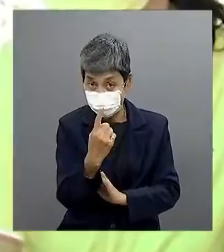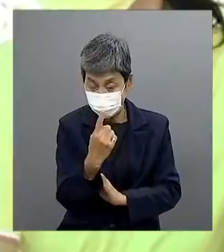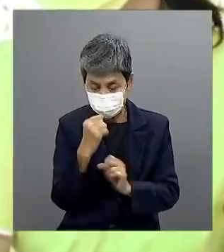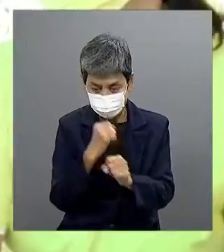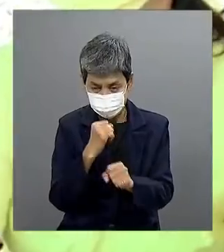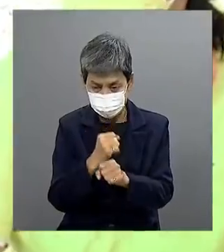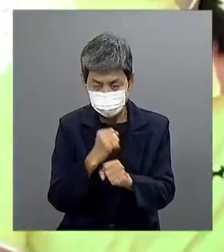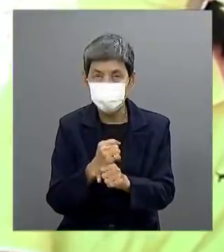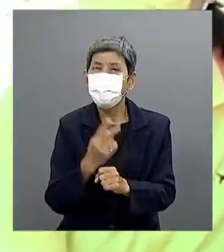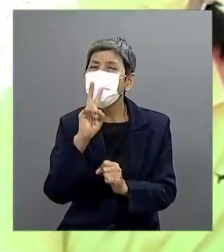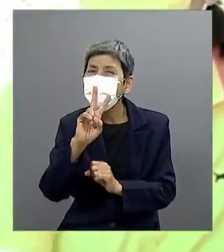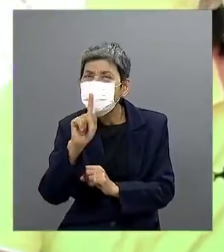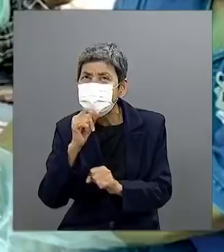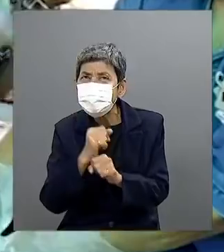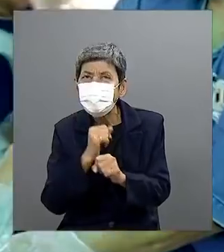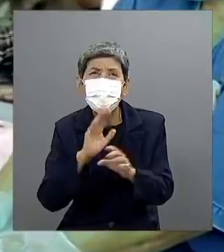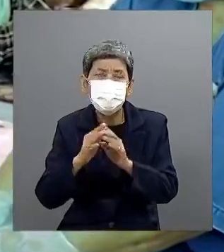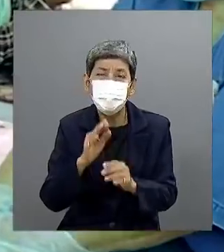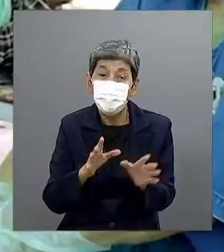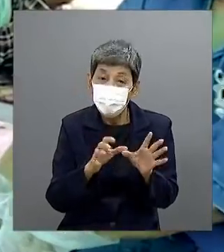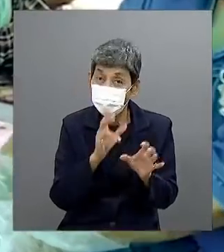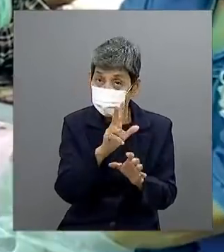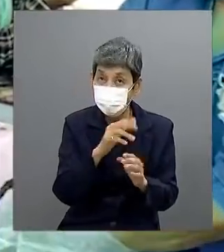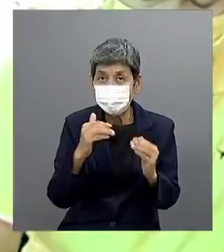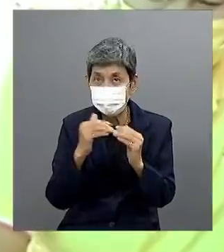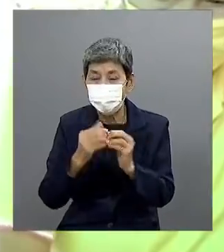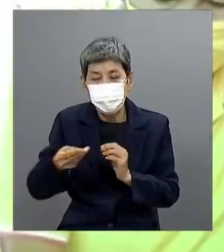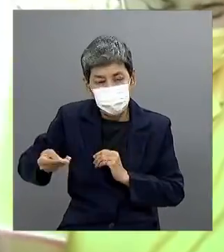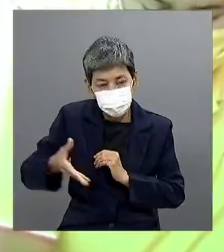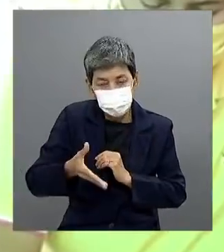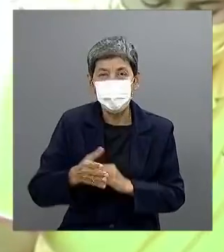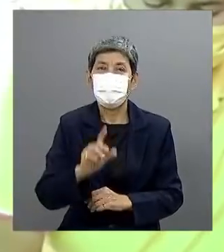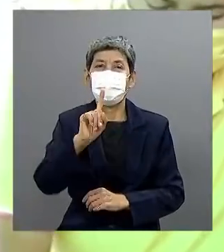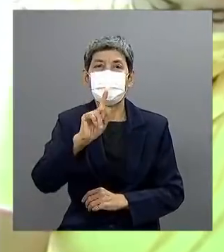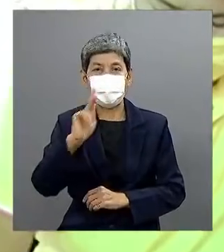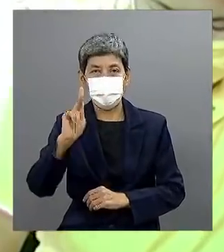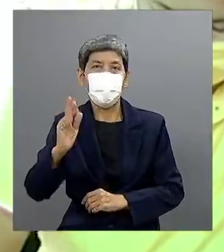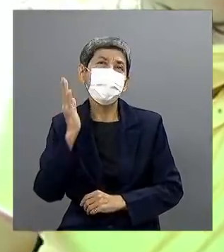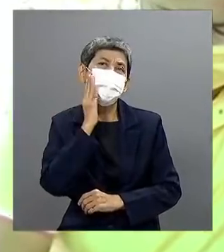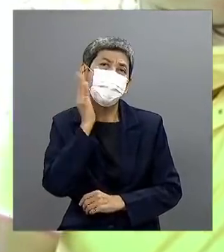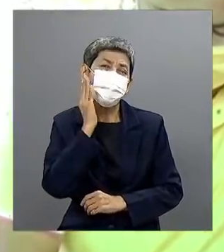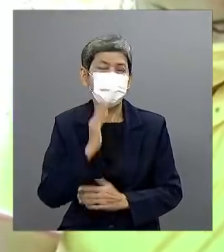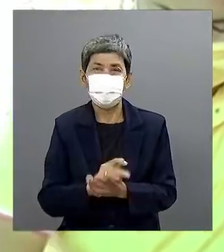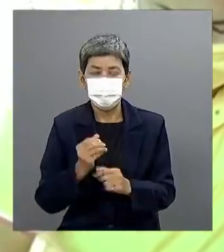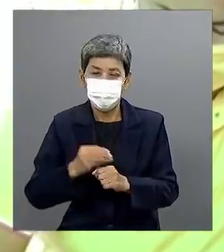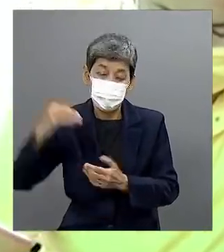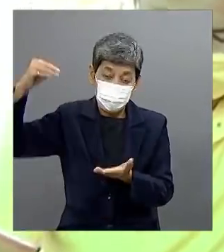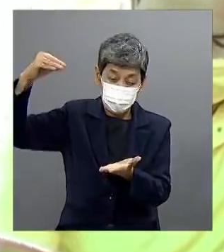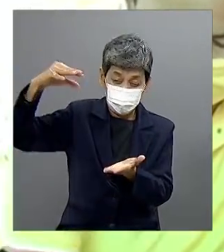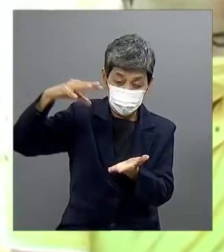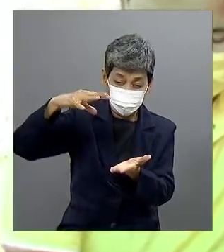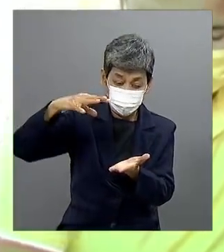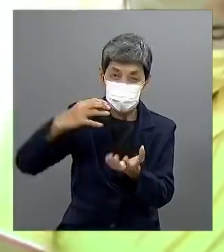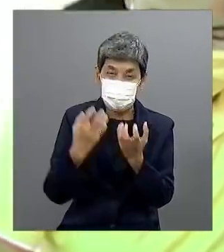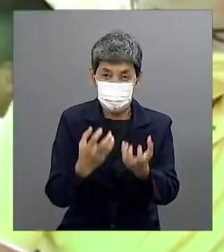ขีดคิดง่ายๆก็คือปู3กิโลจะได้ข้าวเกี๊ยวจะได้อยู่ที่1กิโลแป้งมันก็จะไม่สวยเวลาเราตากมาแป้งมันก็จะกระด้างแตกเ